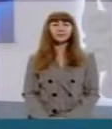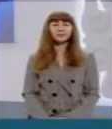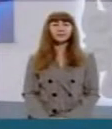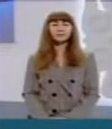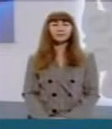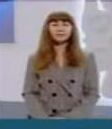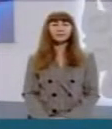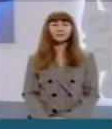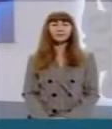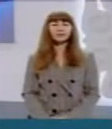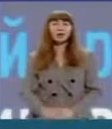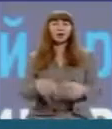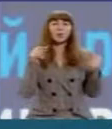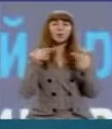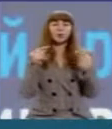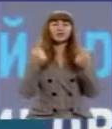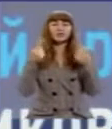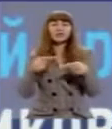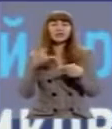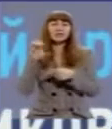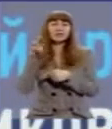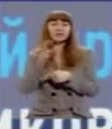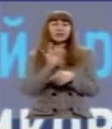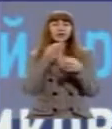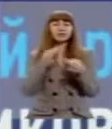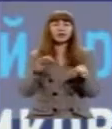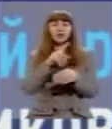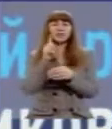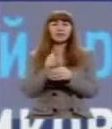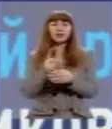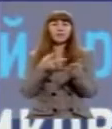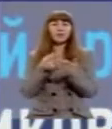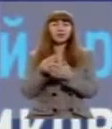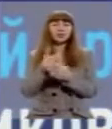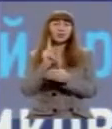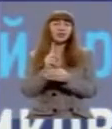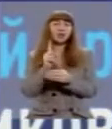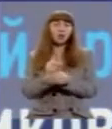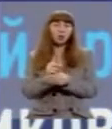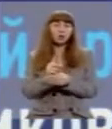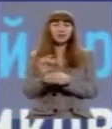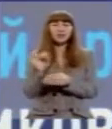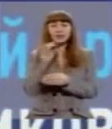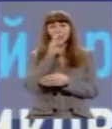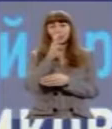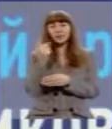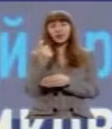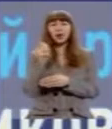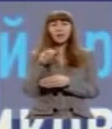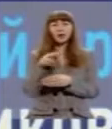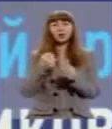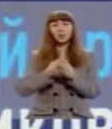Антикризистік шаралар шеңберінде ақпарат құралдары 1 сәуір мен 1 қазан аралығындағы салық пен еңбекақы қорынан төленетін міндетті төлемнен